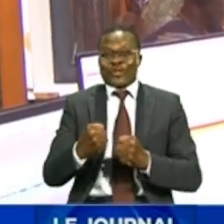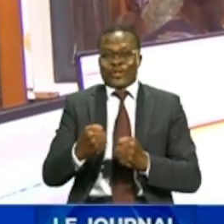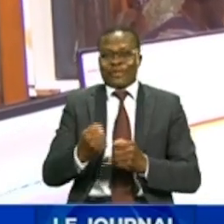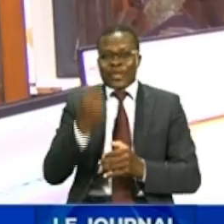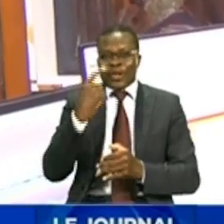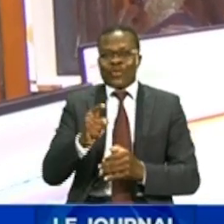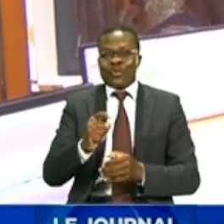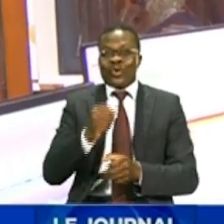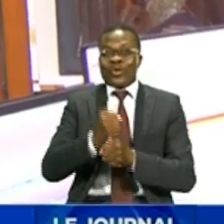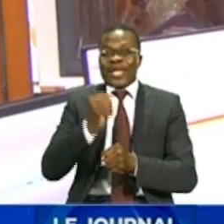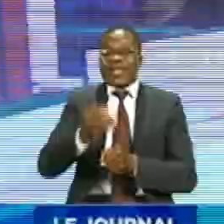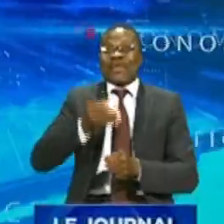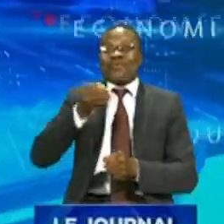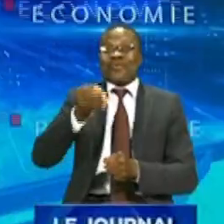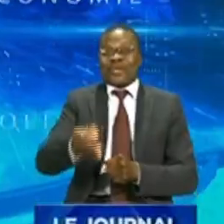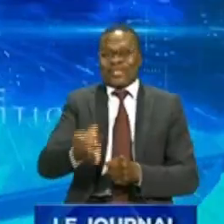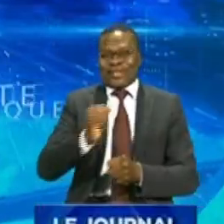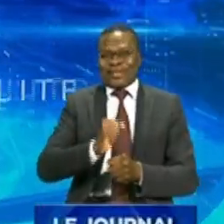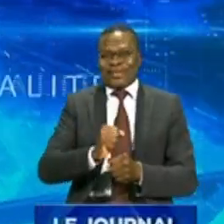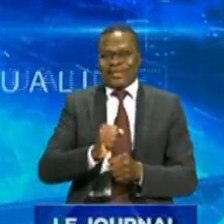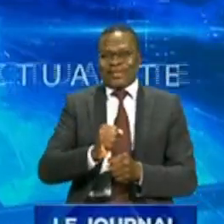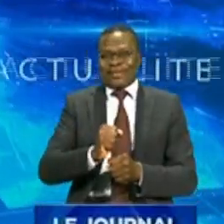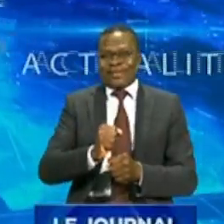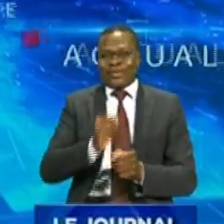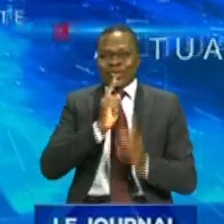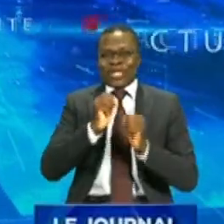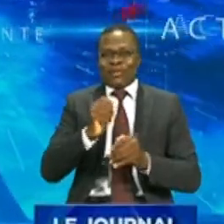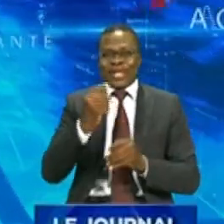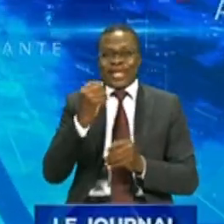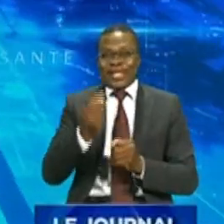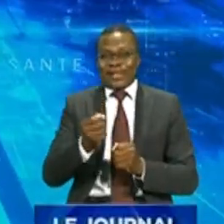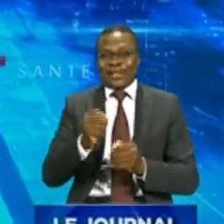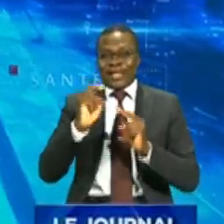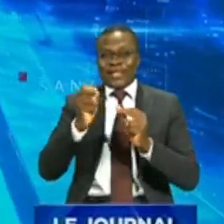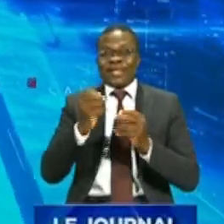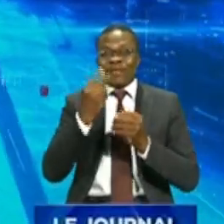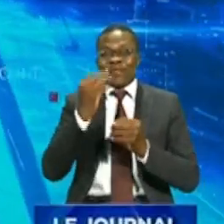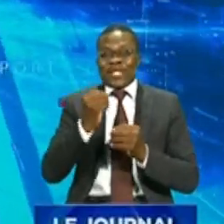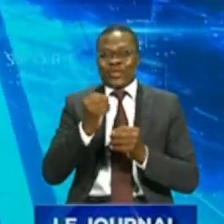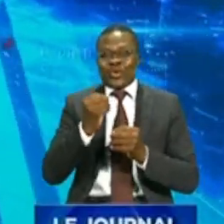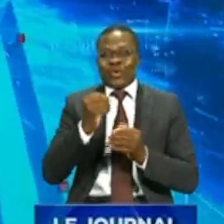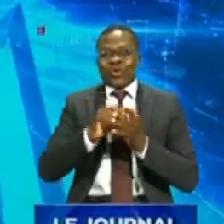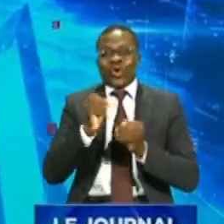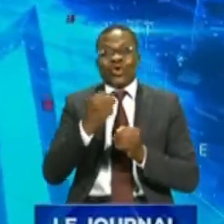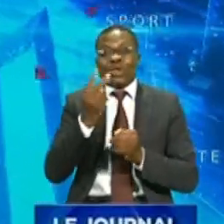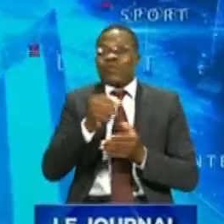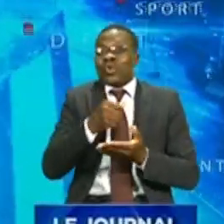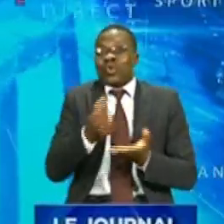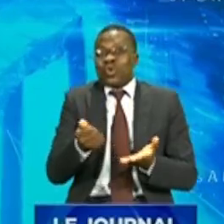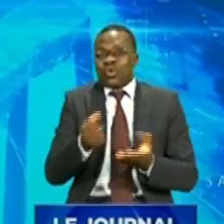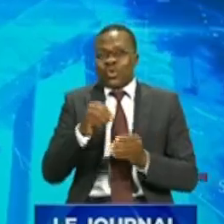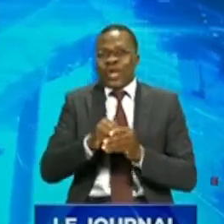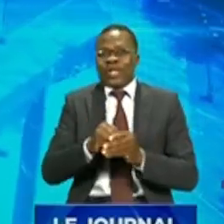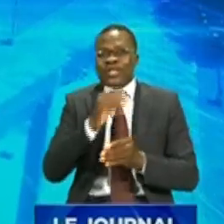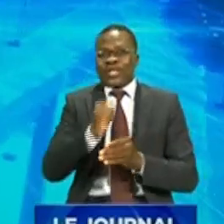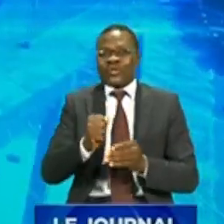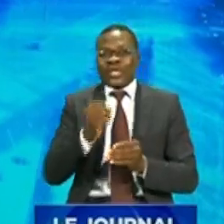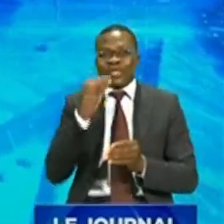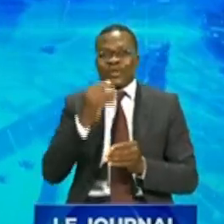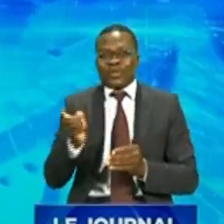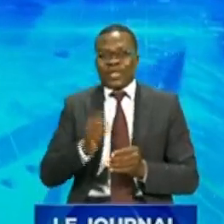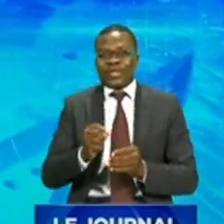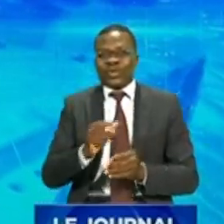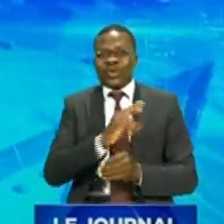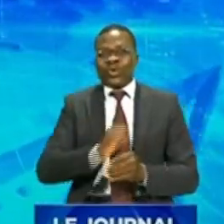pour l'année prochaine. Et j'en parlais tantôt en titre, bientôt on ne le retrouvera plus dans son ancien domicile. Le